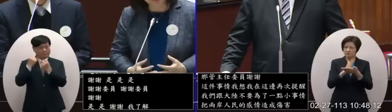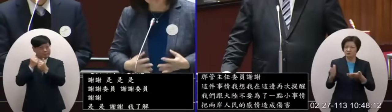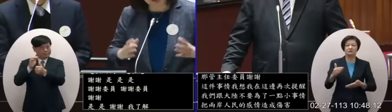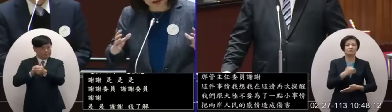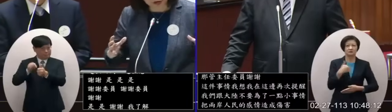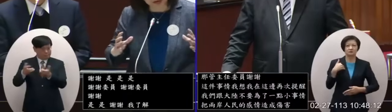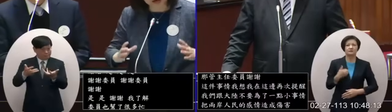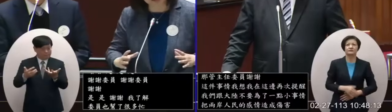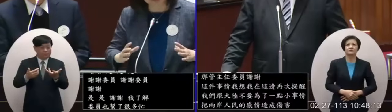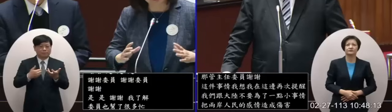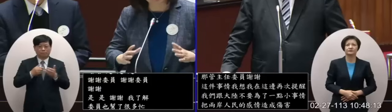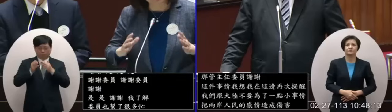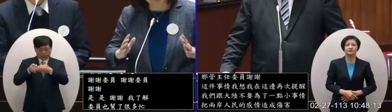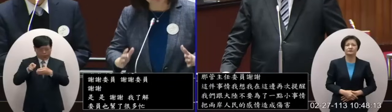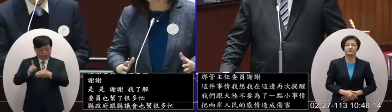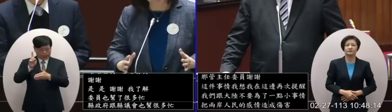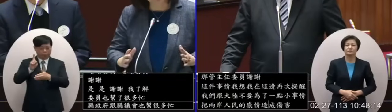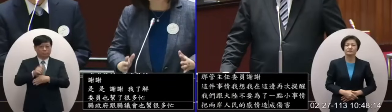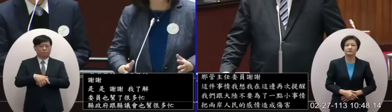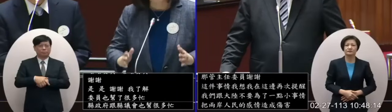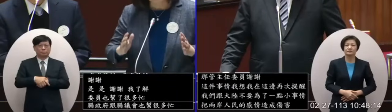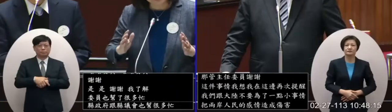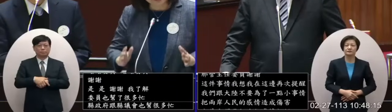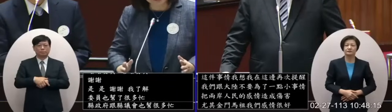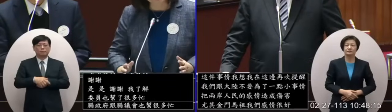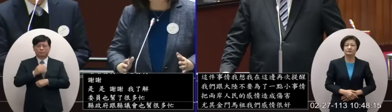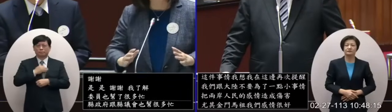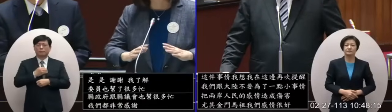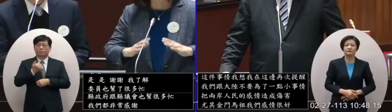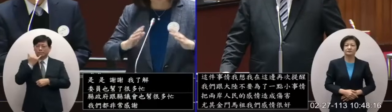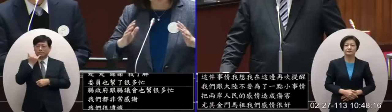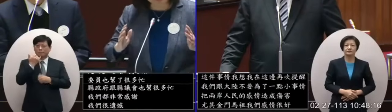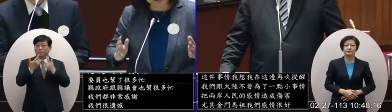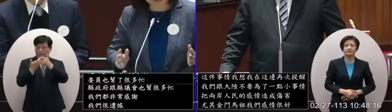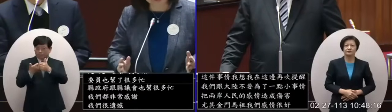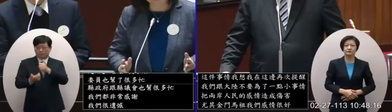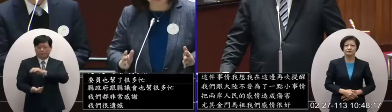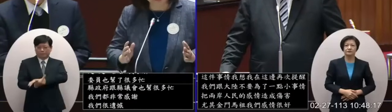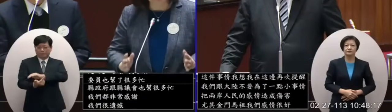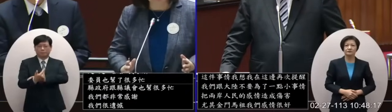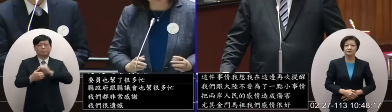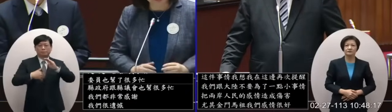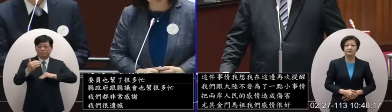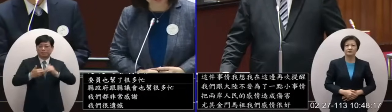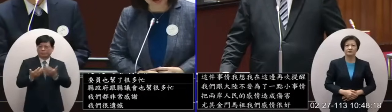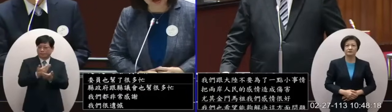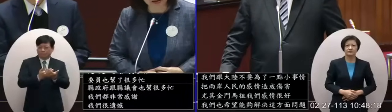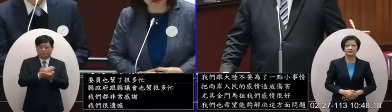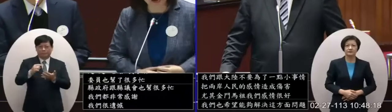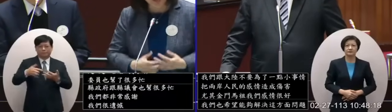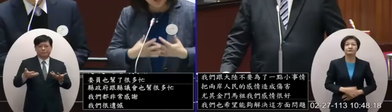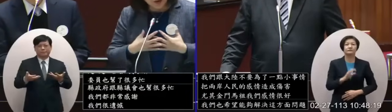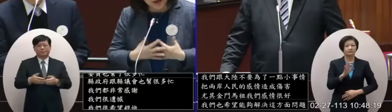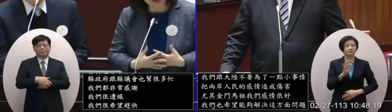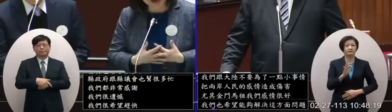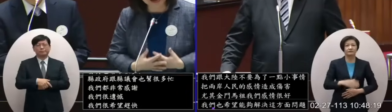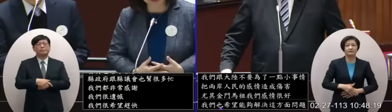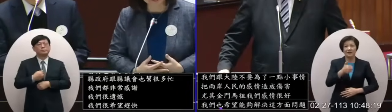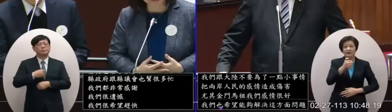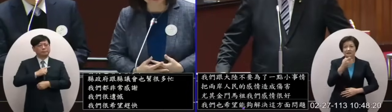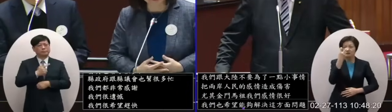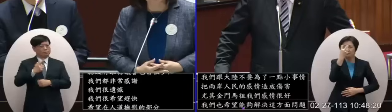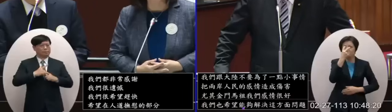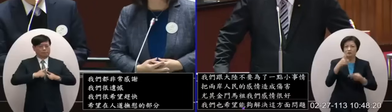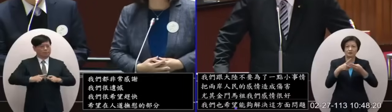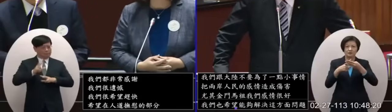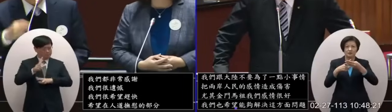抚慰的部分集中到人道的抚慰的部分，朝向这里，我们好好的协商，然后来解决这件事情，我们有很